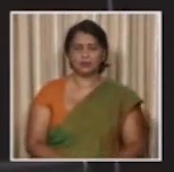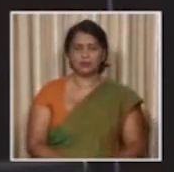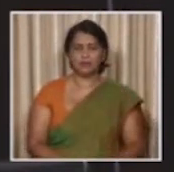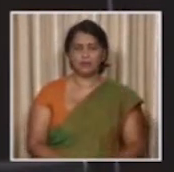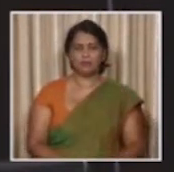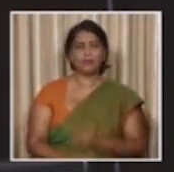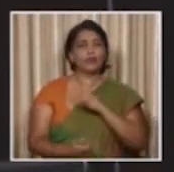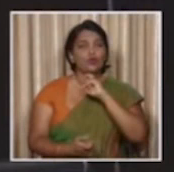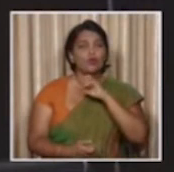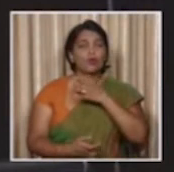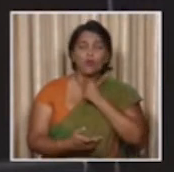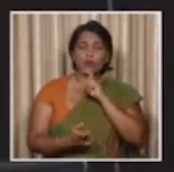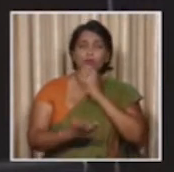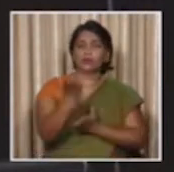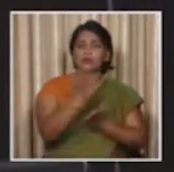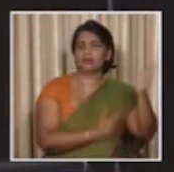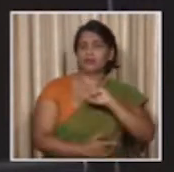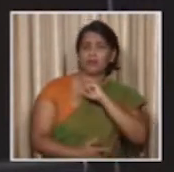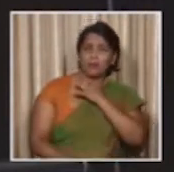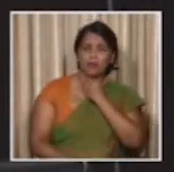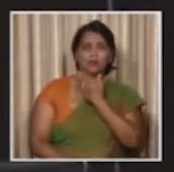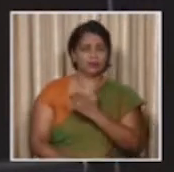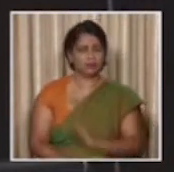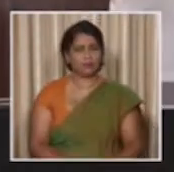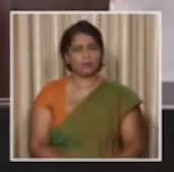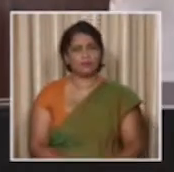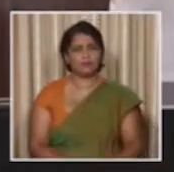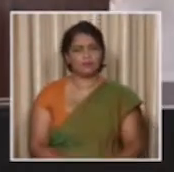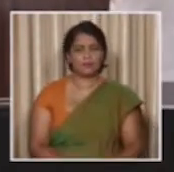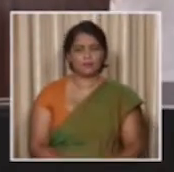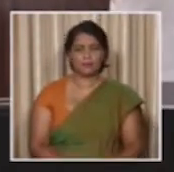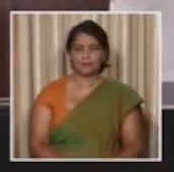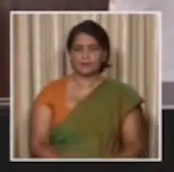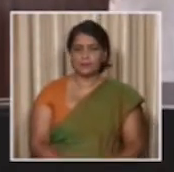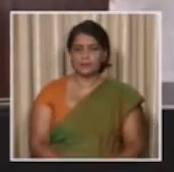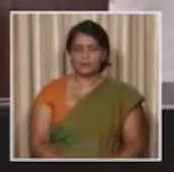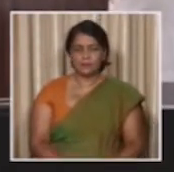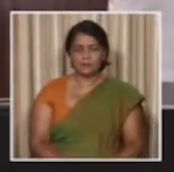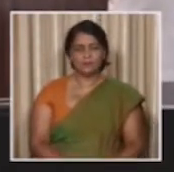උසාවියට බොරු නඩු දාලා තියන්නේ බොරු නඩු හොඳයි ගරු අධිකරණ මහත්මයා අරු